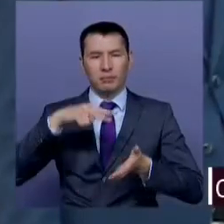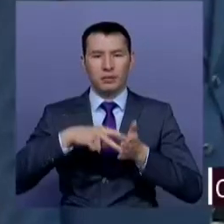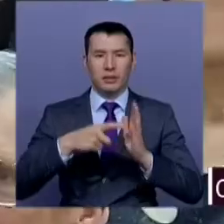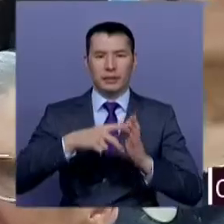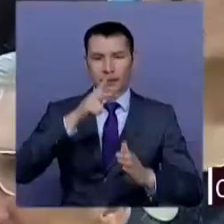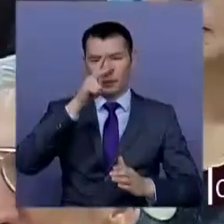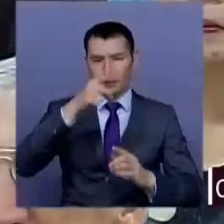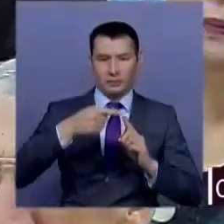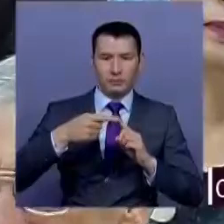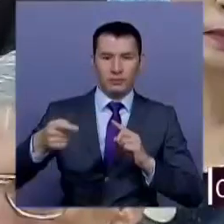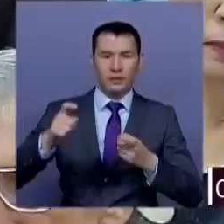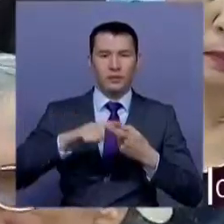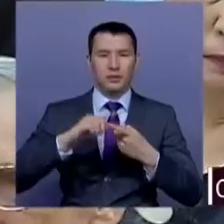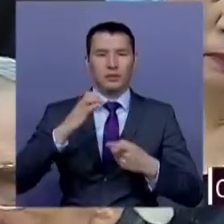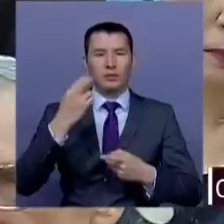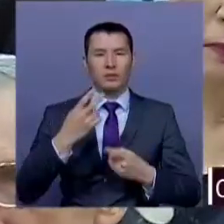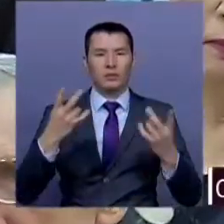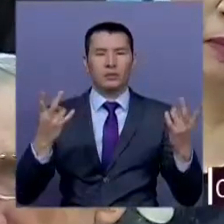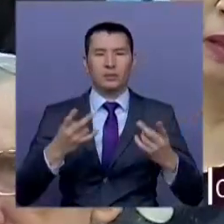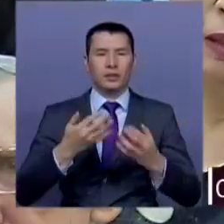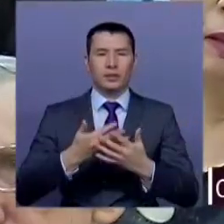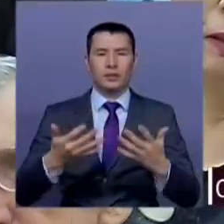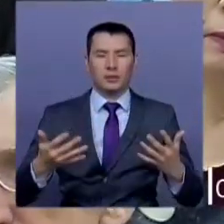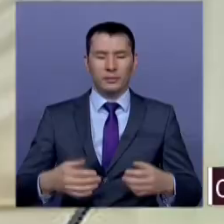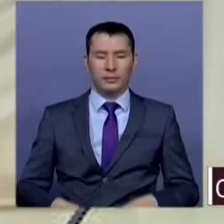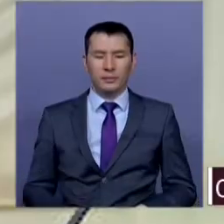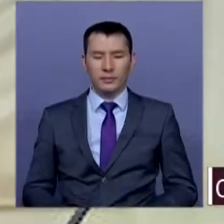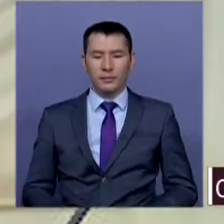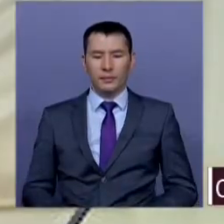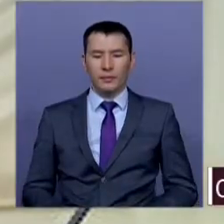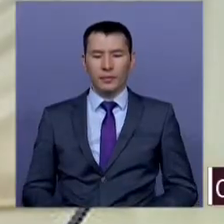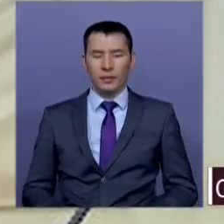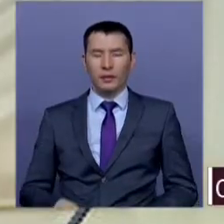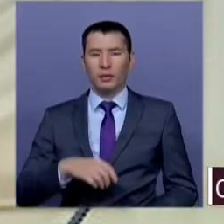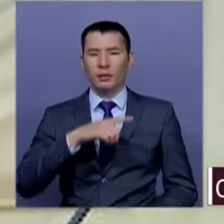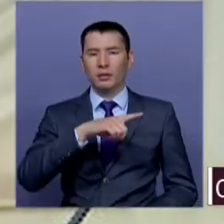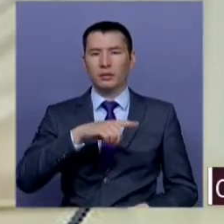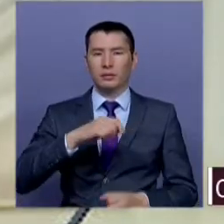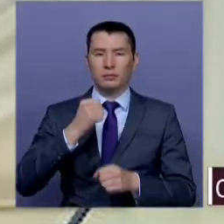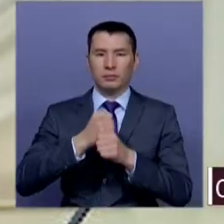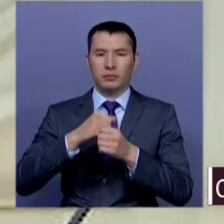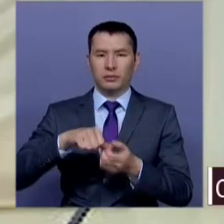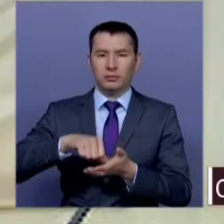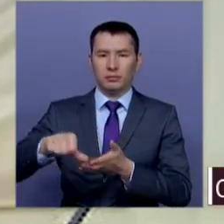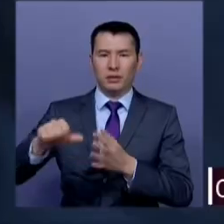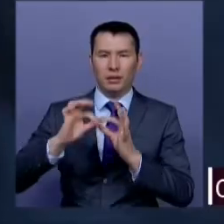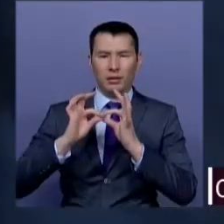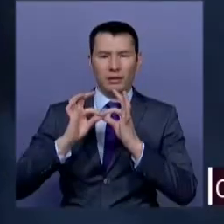по социально-экономическому развитию мегаполиса. Асфальт постелили только один слой, тоненький, он весь уже